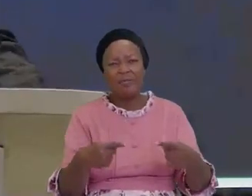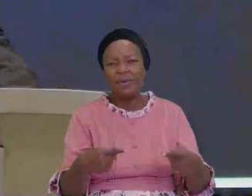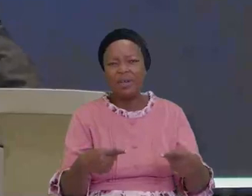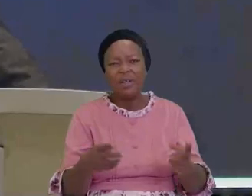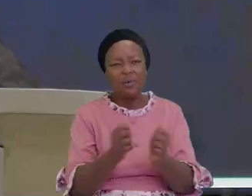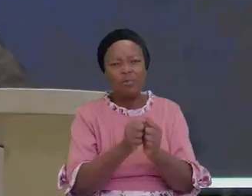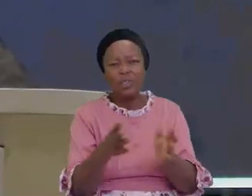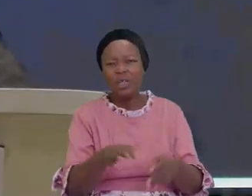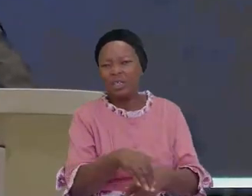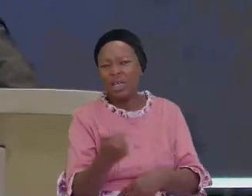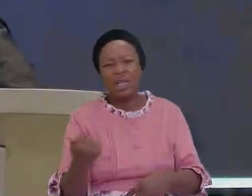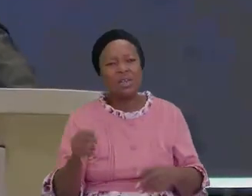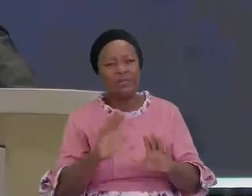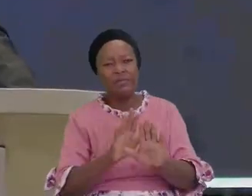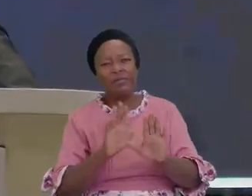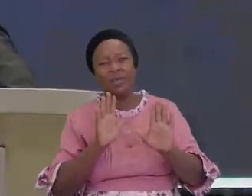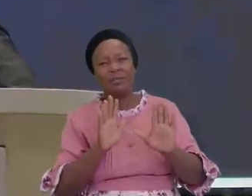Et sans crainte.